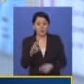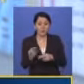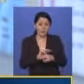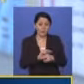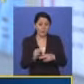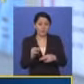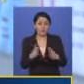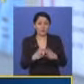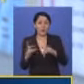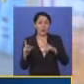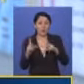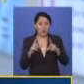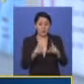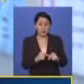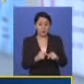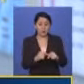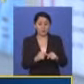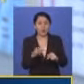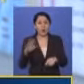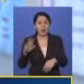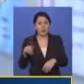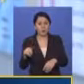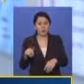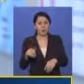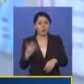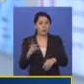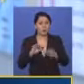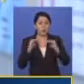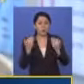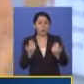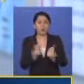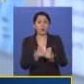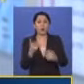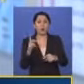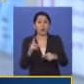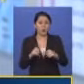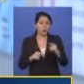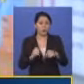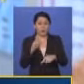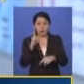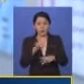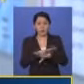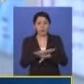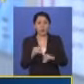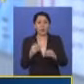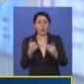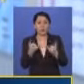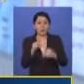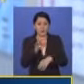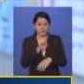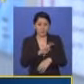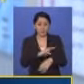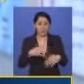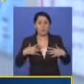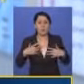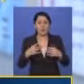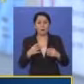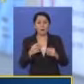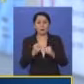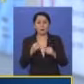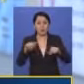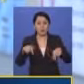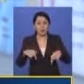бірден үйіне жіберетінбіз. Оған одан кейінде жақсы күтім қажет болады. Бұл туыстар үшін де қолайсыз еді. Ал қазір біз емделіп шыққан тұрғындарды бірден